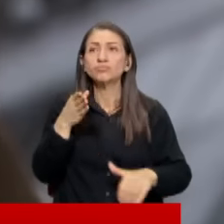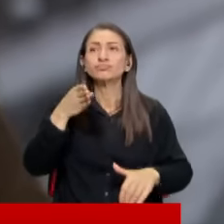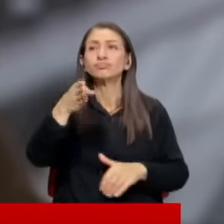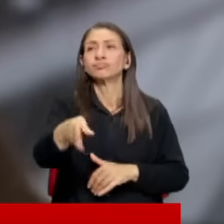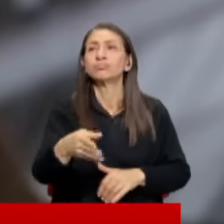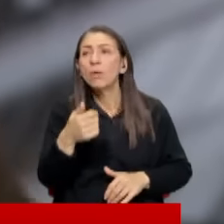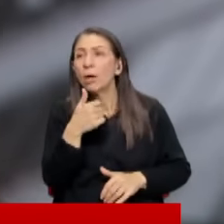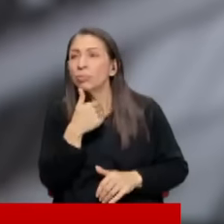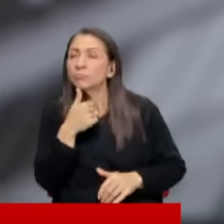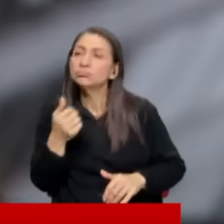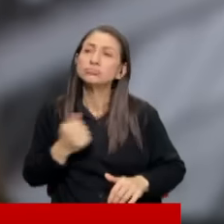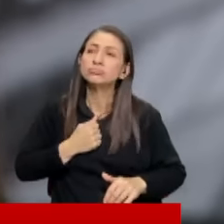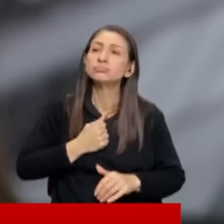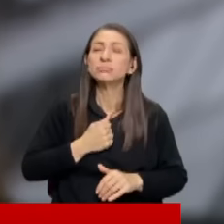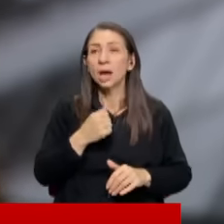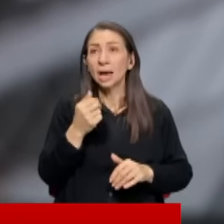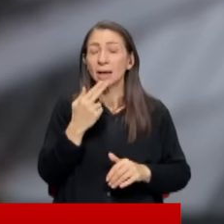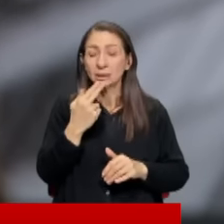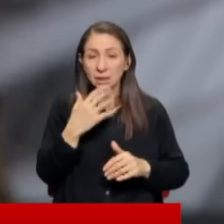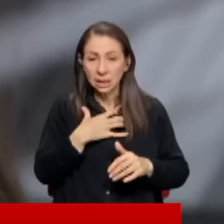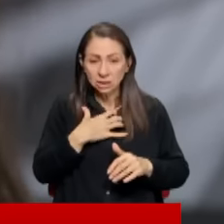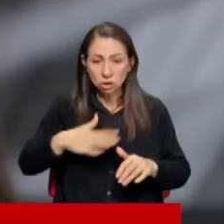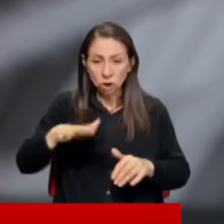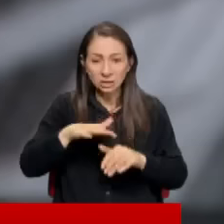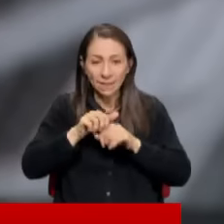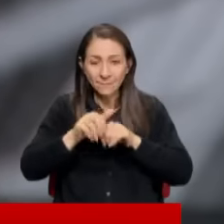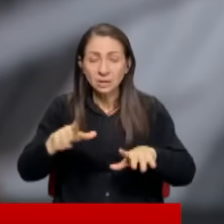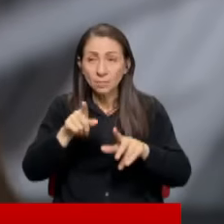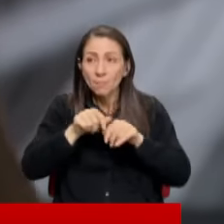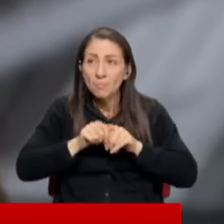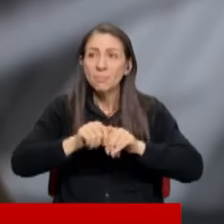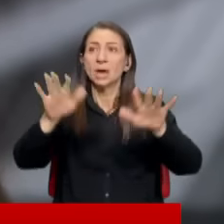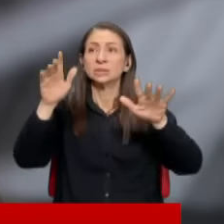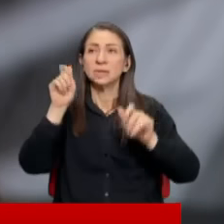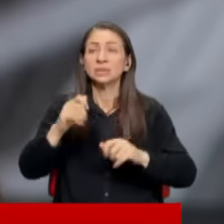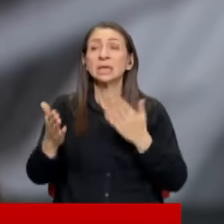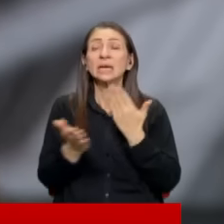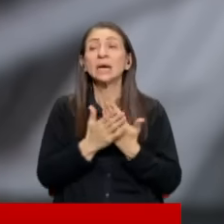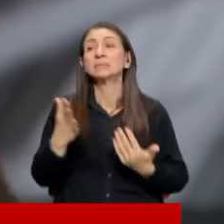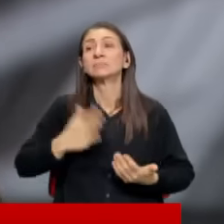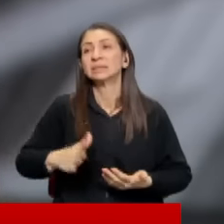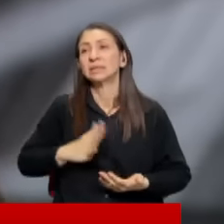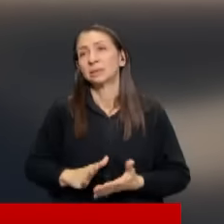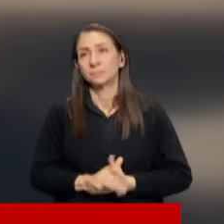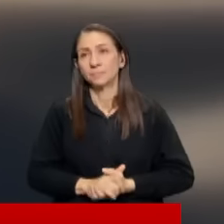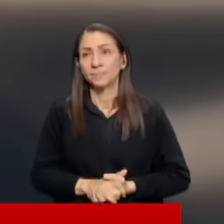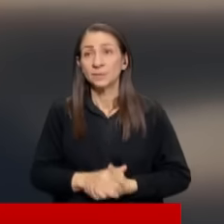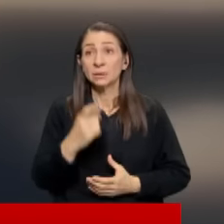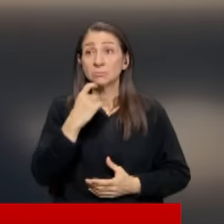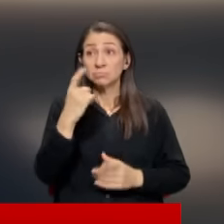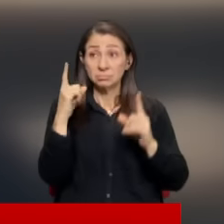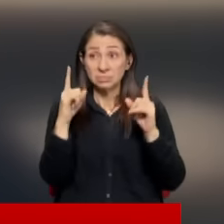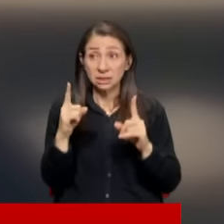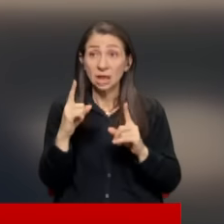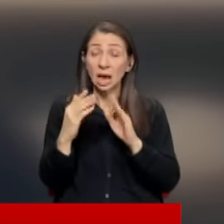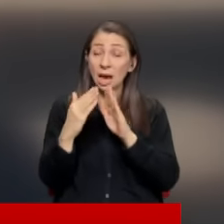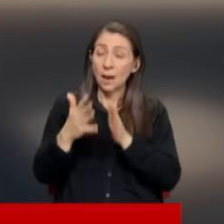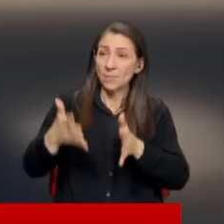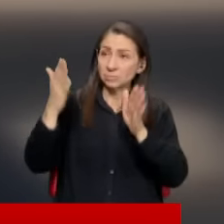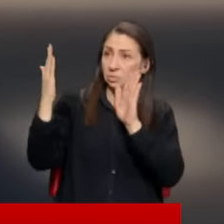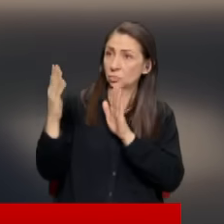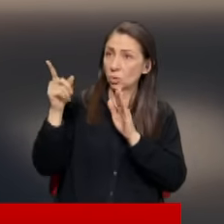dayandı Özkan'ın. Genç kadın da kendi sosyal medya hesabından bu paylaşımı yaptı. Yardım çağrısında bulundu. Bir senedir karşı